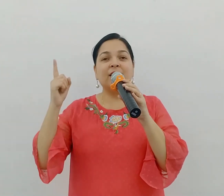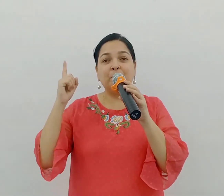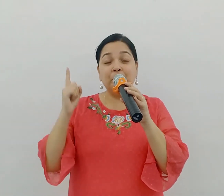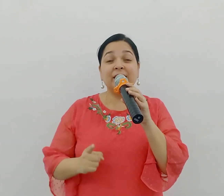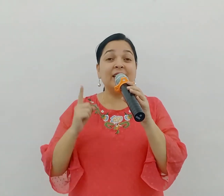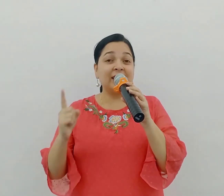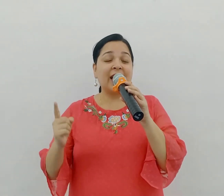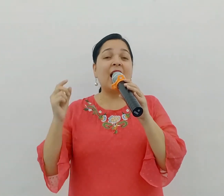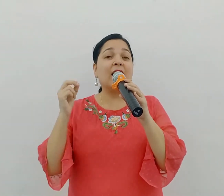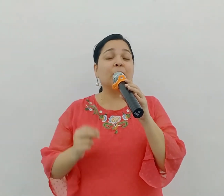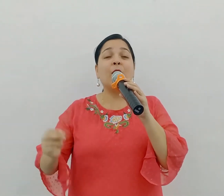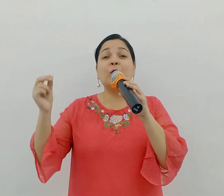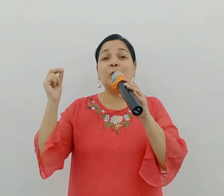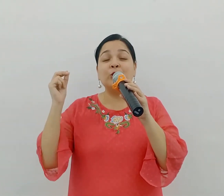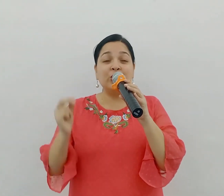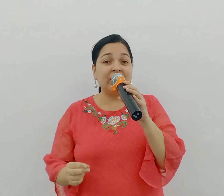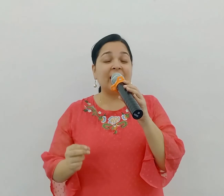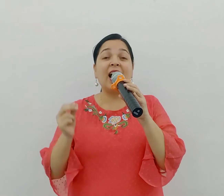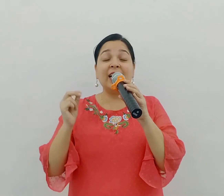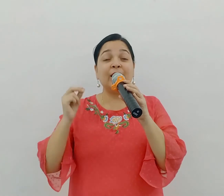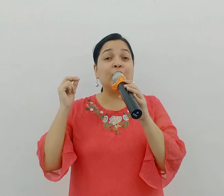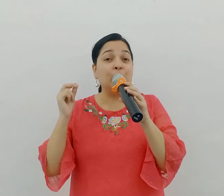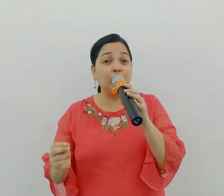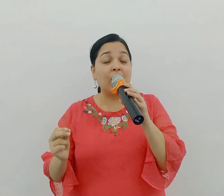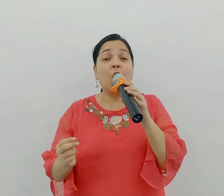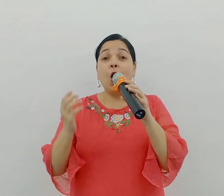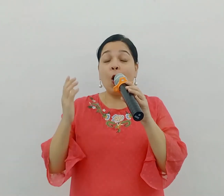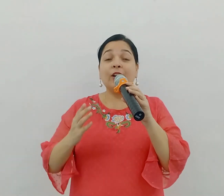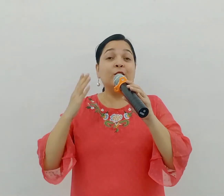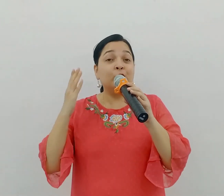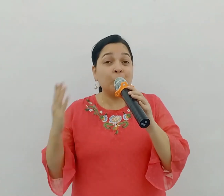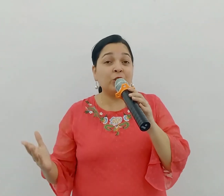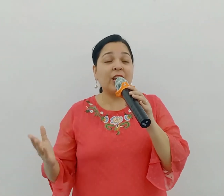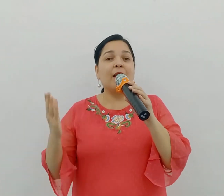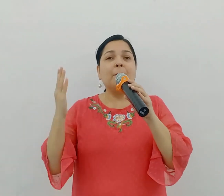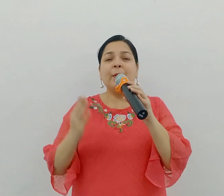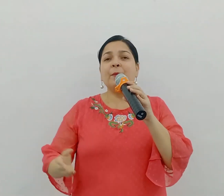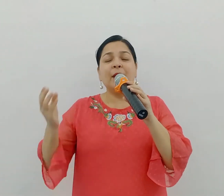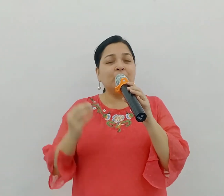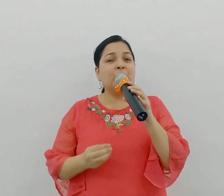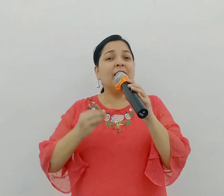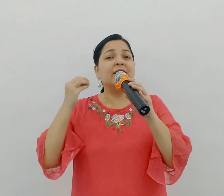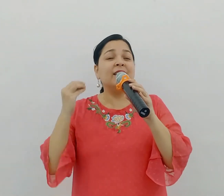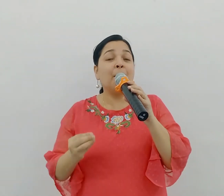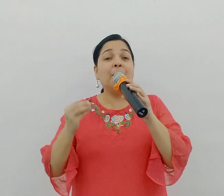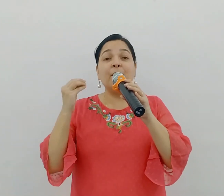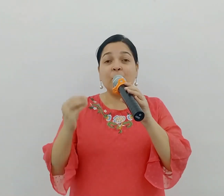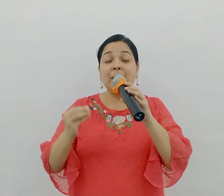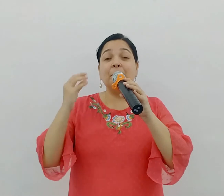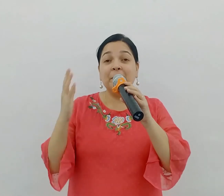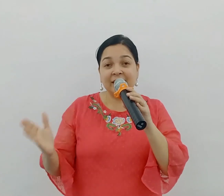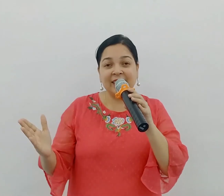वन बिजनेस है, आत्माओं को जीतना। हालेलुया। और सोचिए, परमेश्वर ने इस